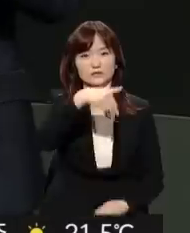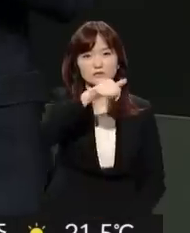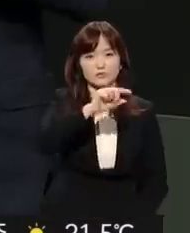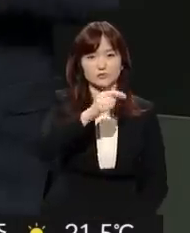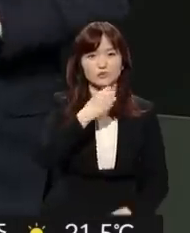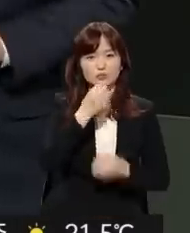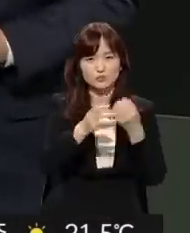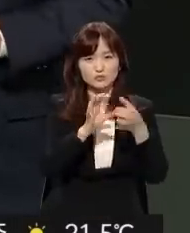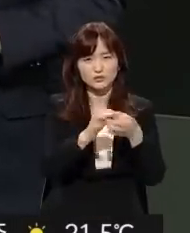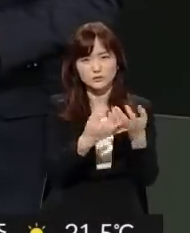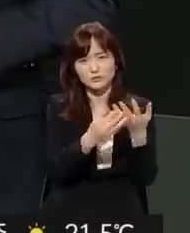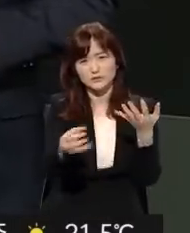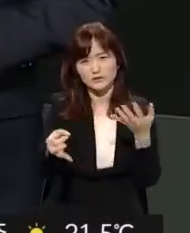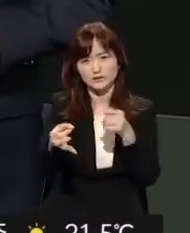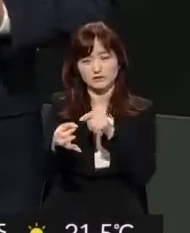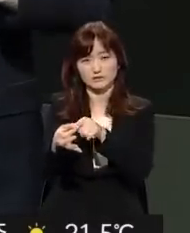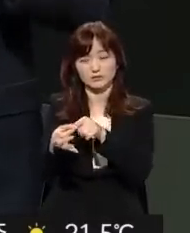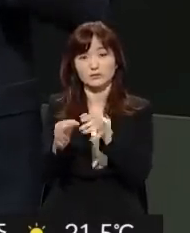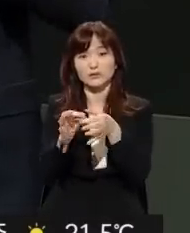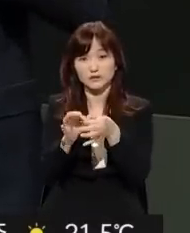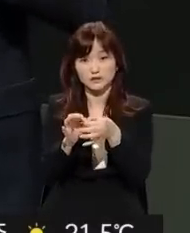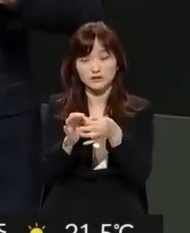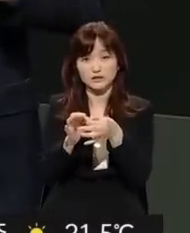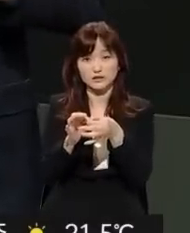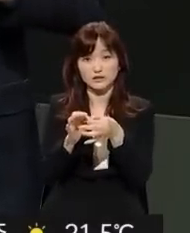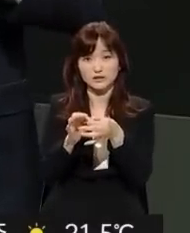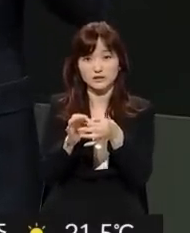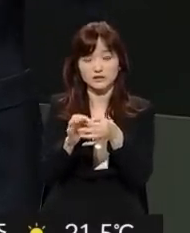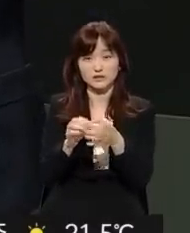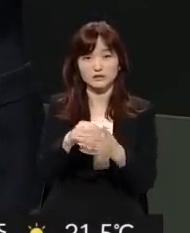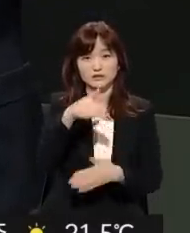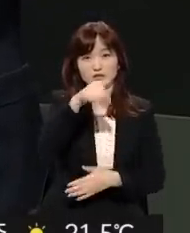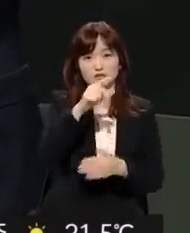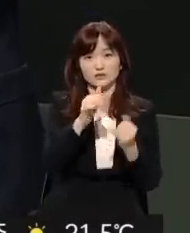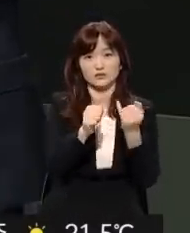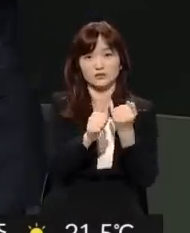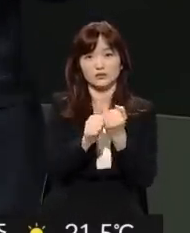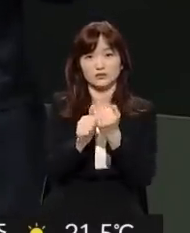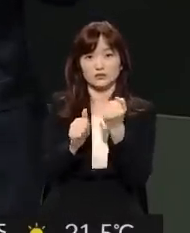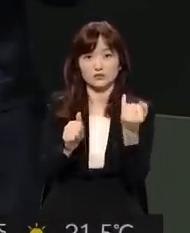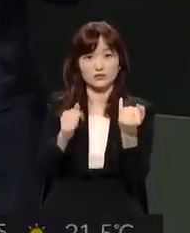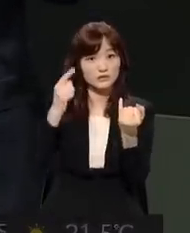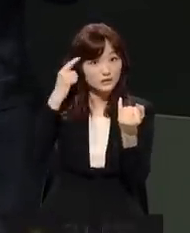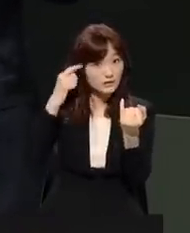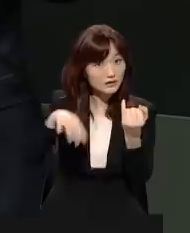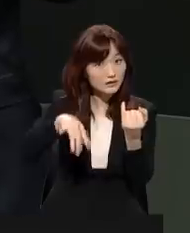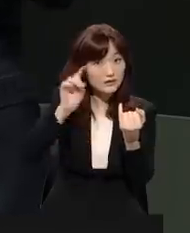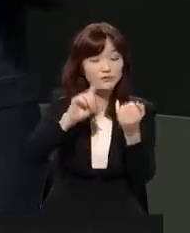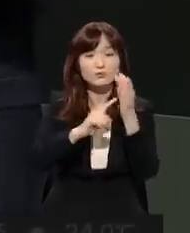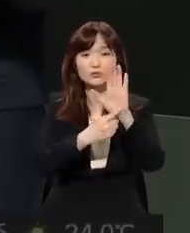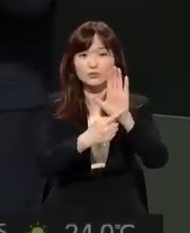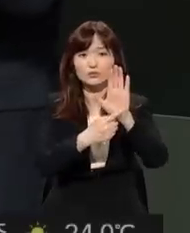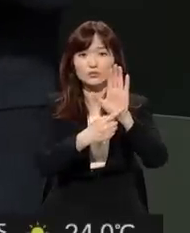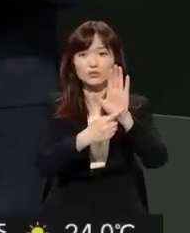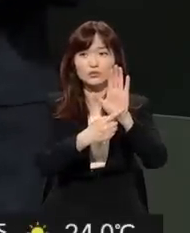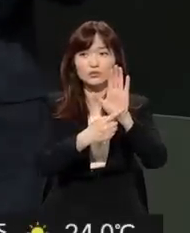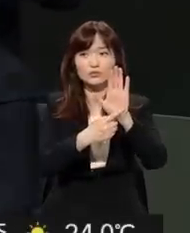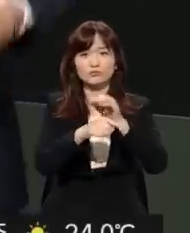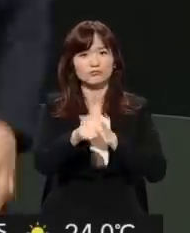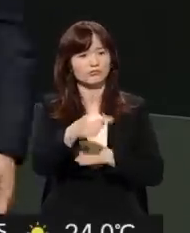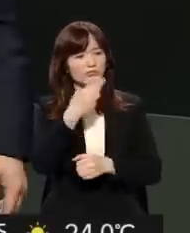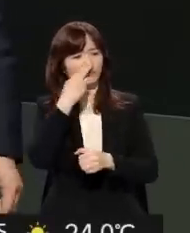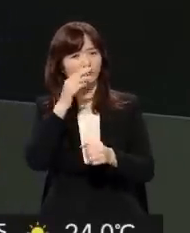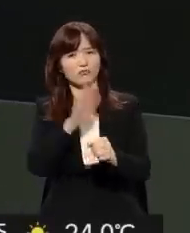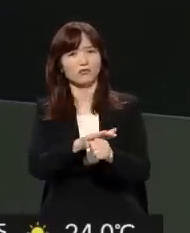비자금 등등 이런저런 문제에 대한 부인 이순자 씨의 인식을 처음 공개했던데 아, 이것도 아주